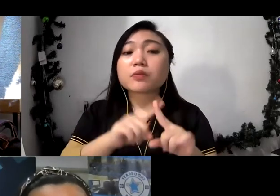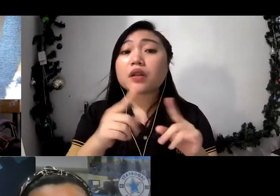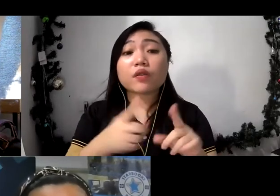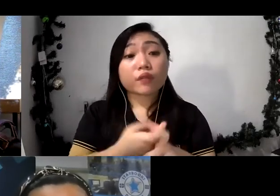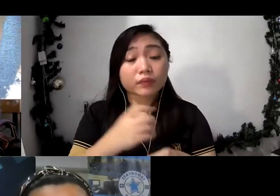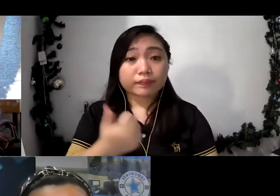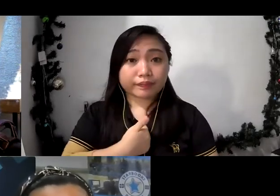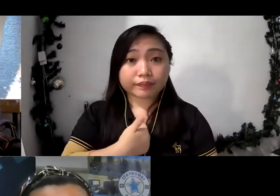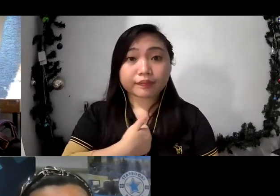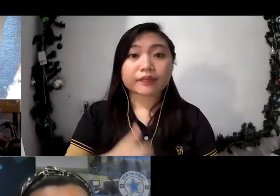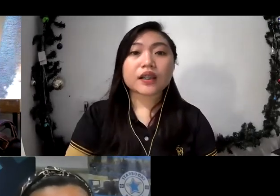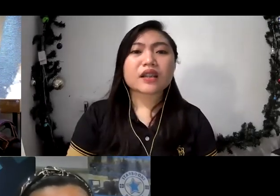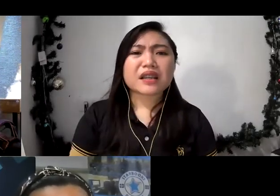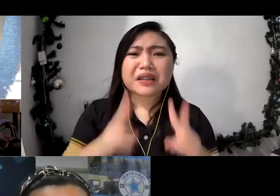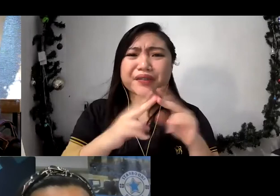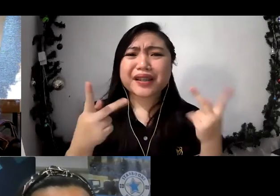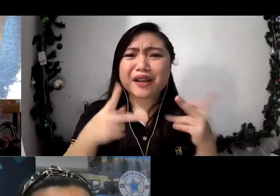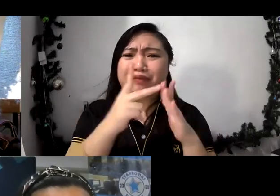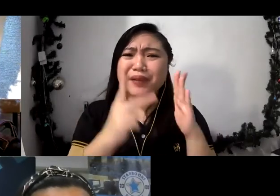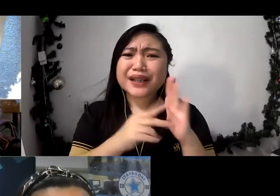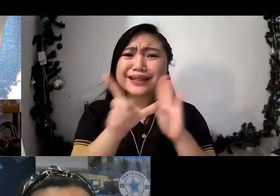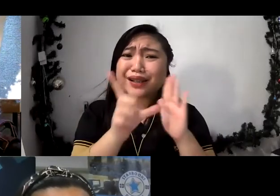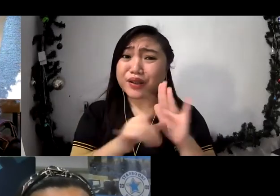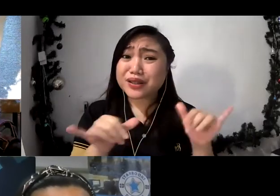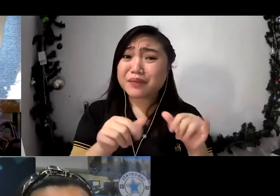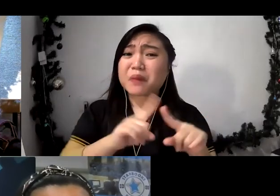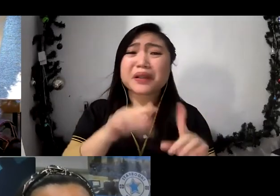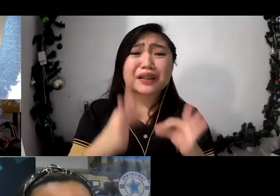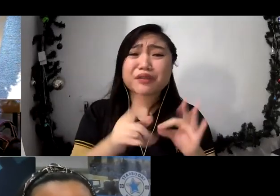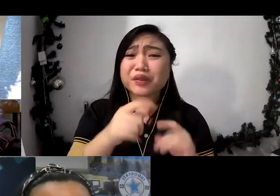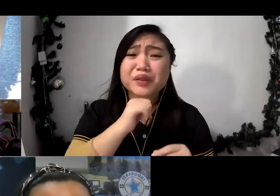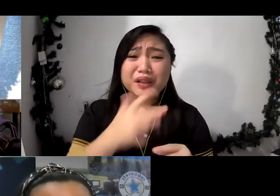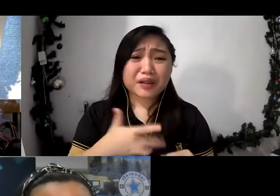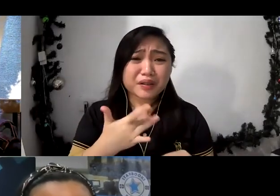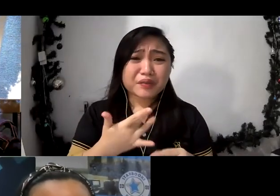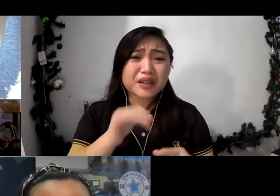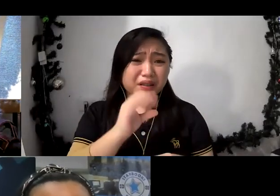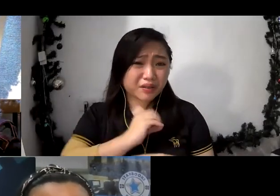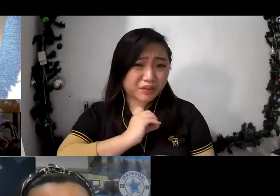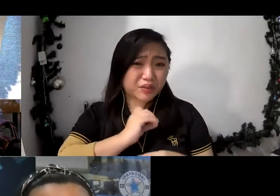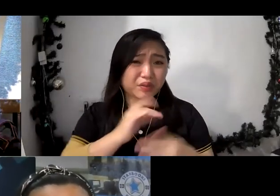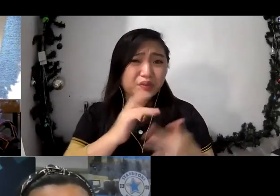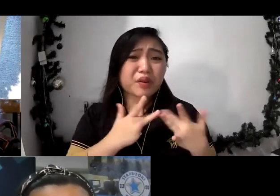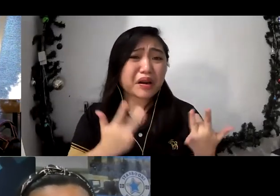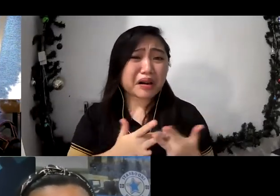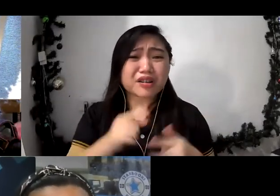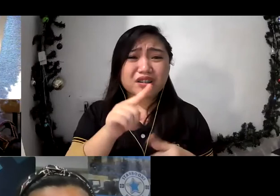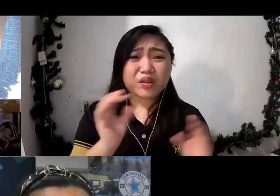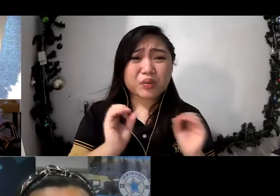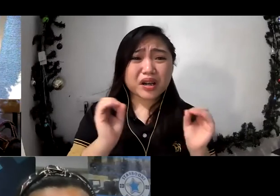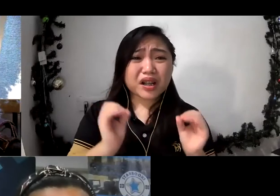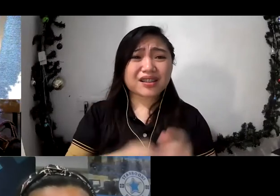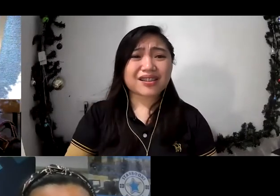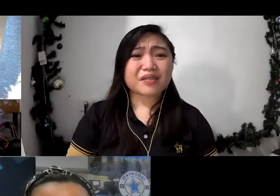mga polisiyang ganyan, kung hindi mo rin siya nararamdaman at sinasabuhay sa puso mo at hindi ka rin nagre-risk of coming out,